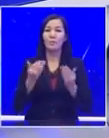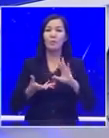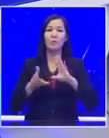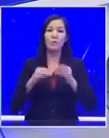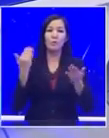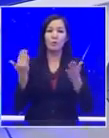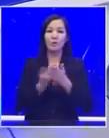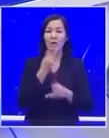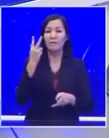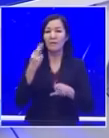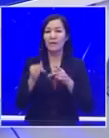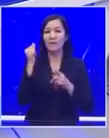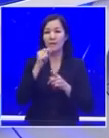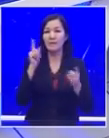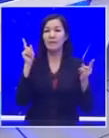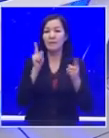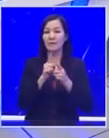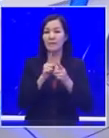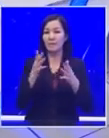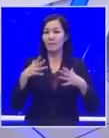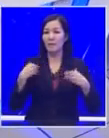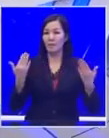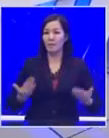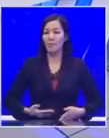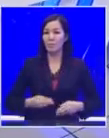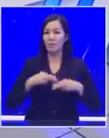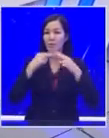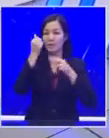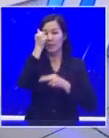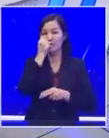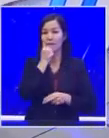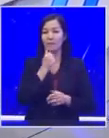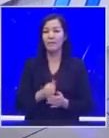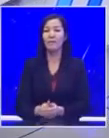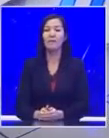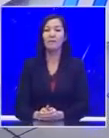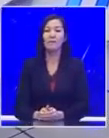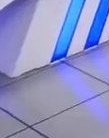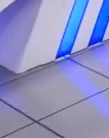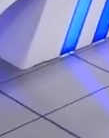бүгінге келіп түскен жаңалықтар легі осында. Өз сөздеріңізбен ертең эфирде қауышамыз. Амандықтарыңыз тілеймін.